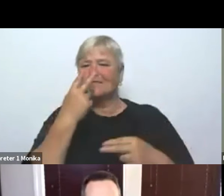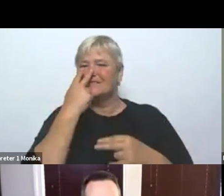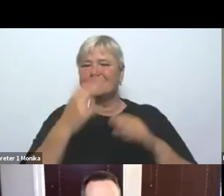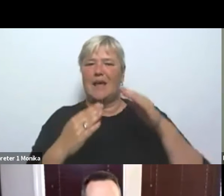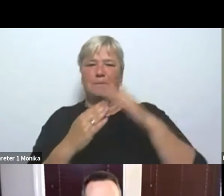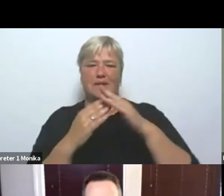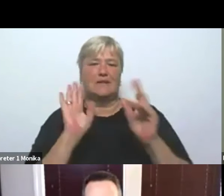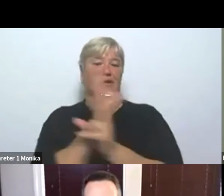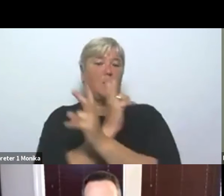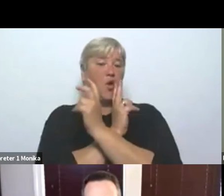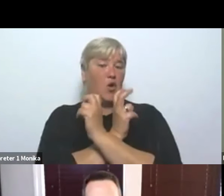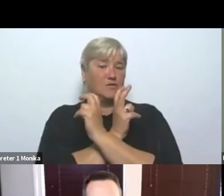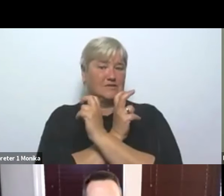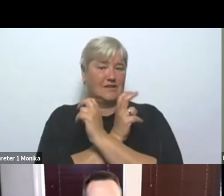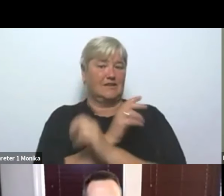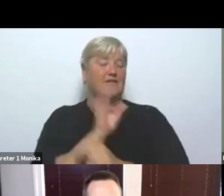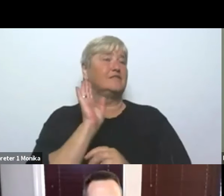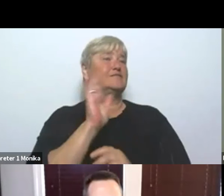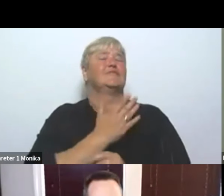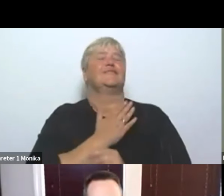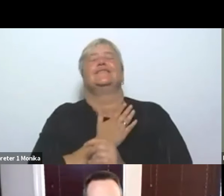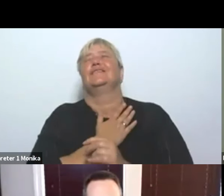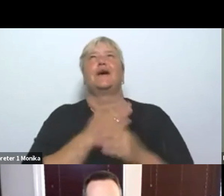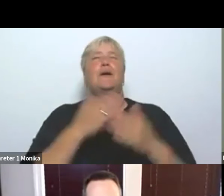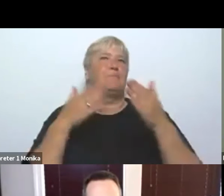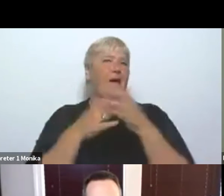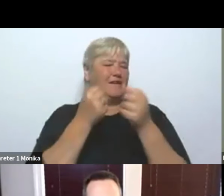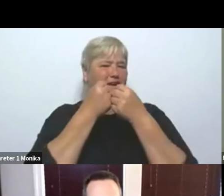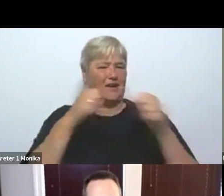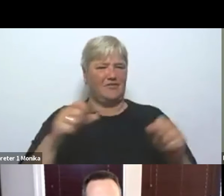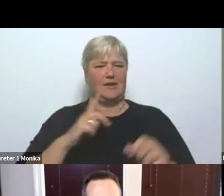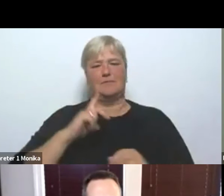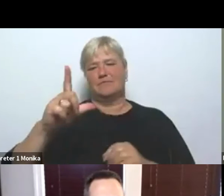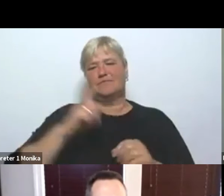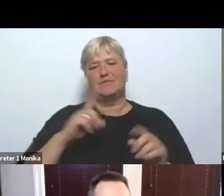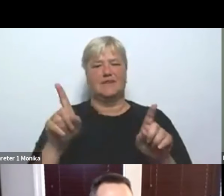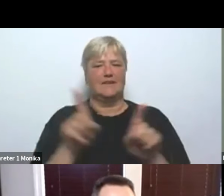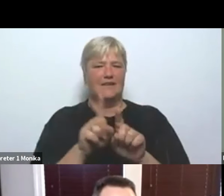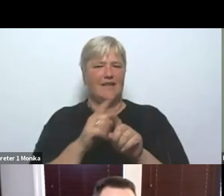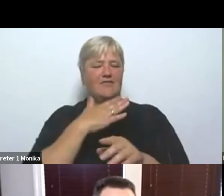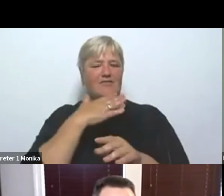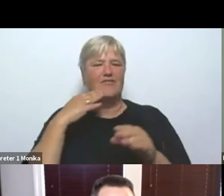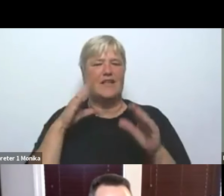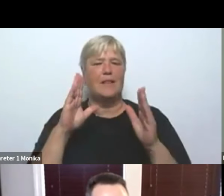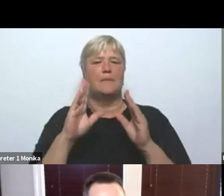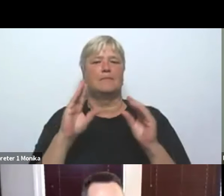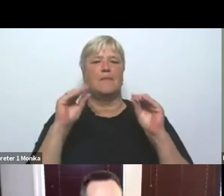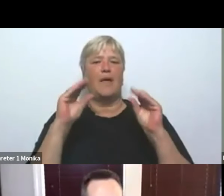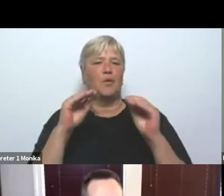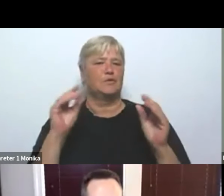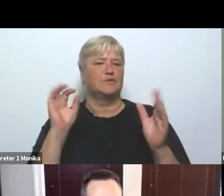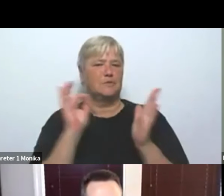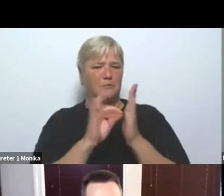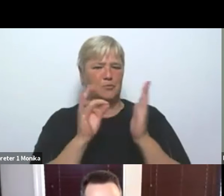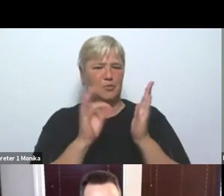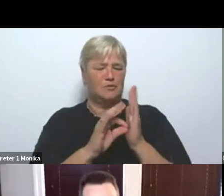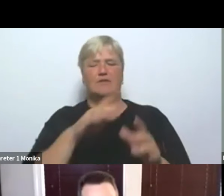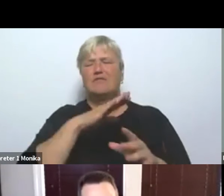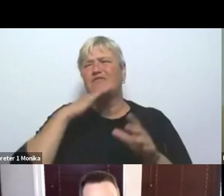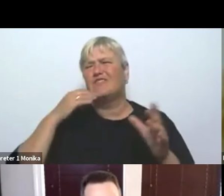für die digitale Barrierefreiheit, genauso wie meins. Wir haben viele Berührungspunkte und er ist präsent in vielen internationalen